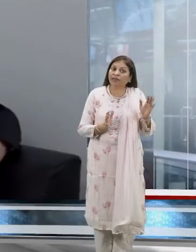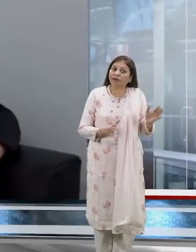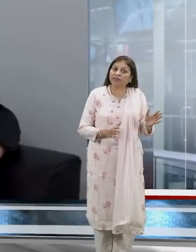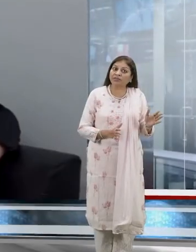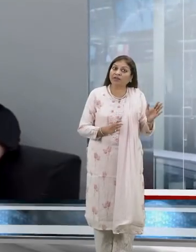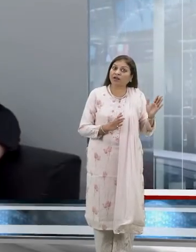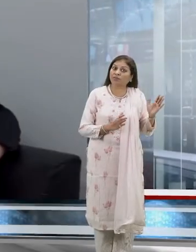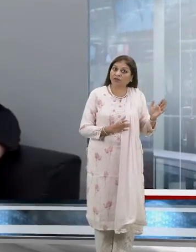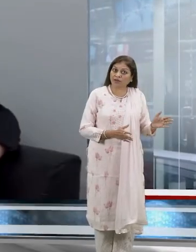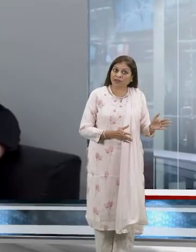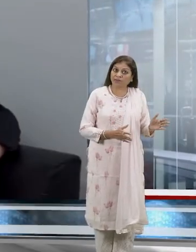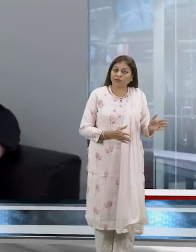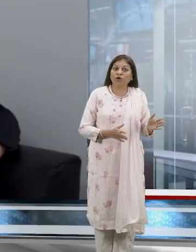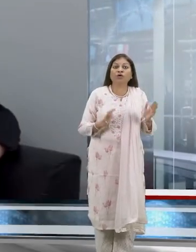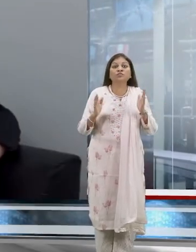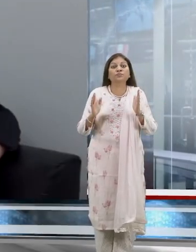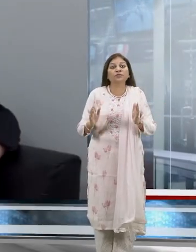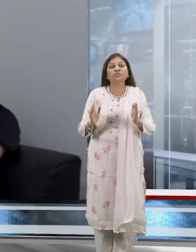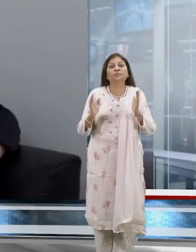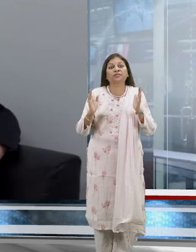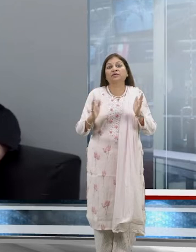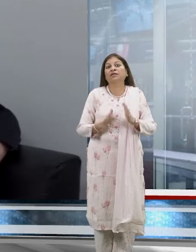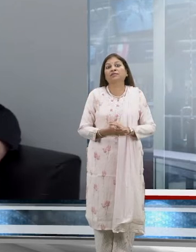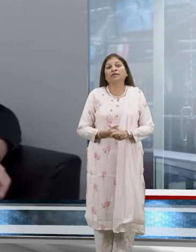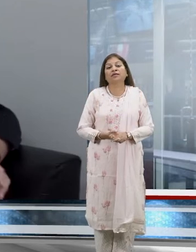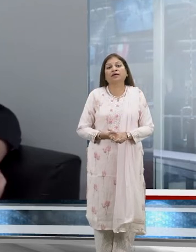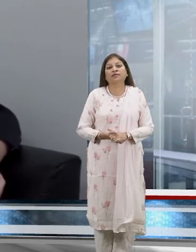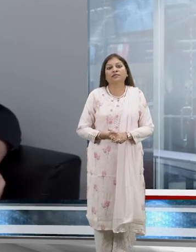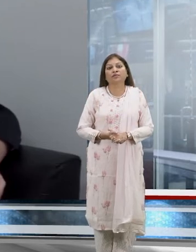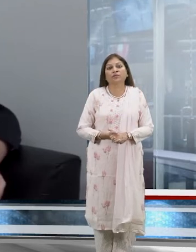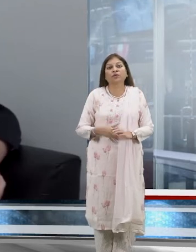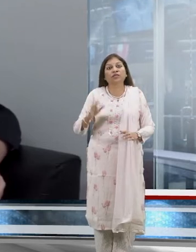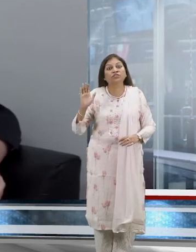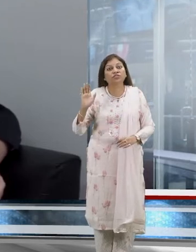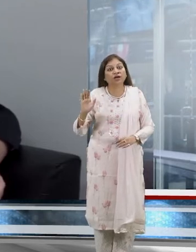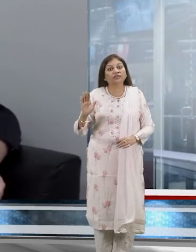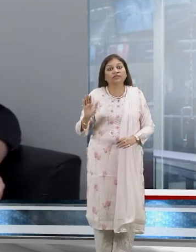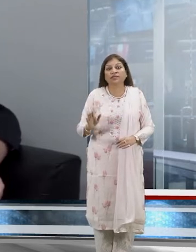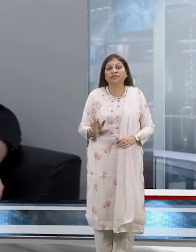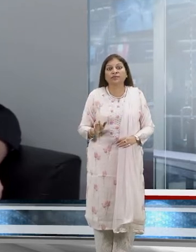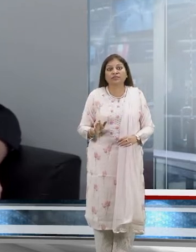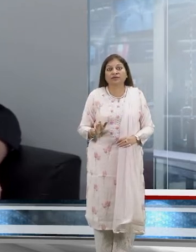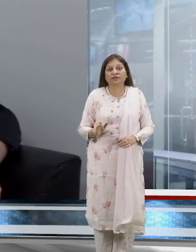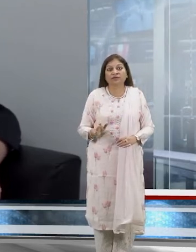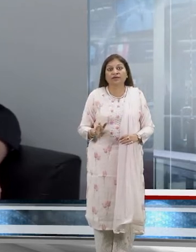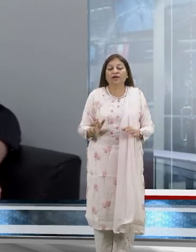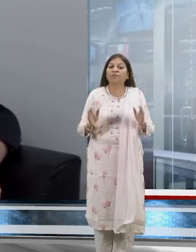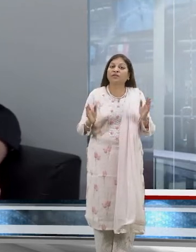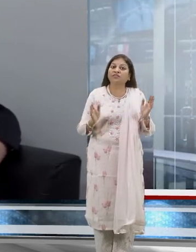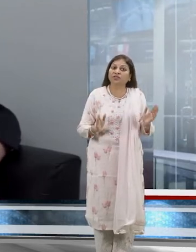इस बेबाकी से काम करने और स्पष्ट पत्रकारिता के कारण उनके 4 साथी